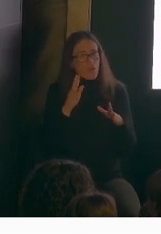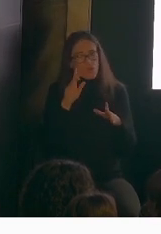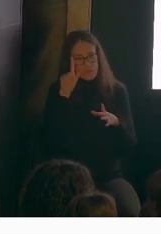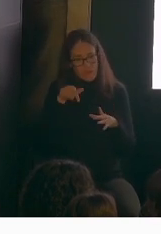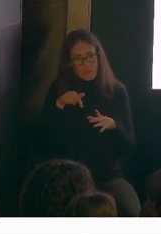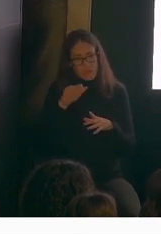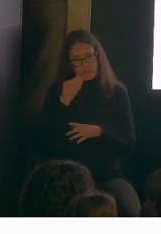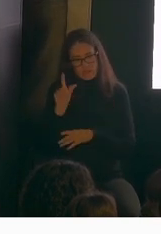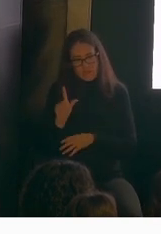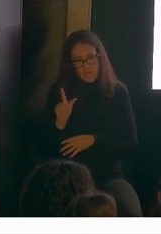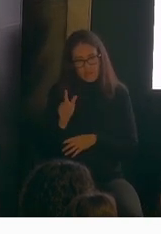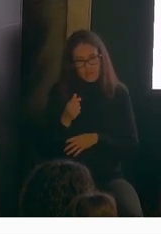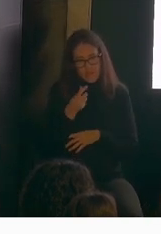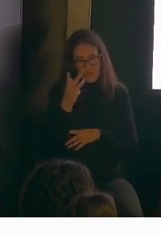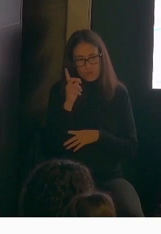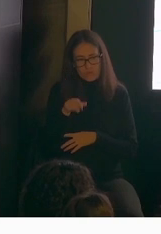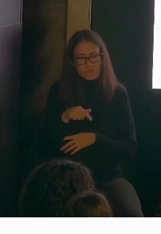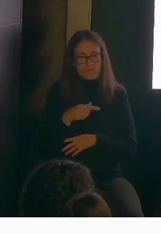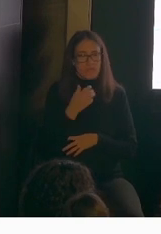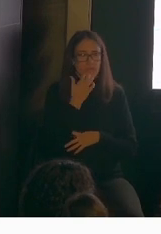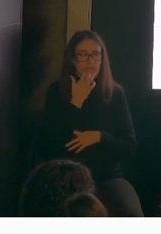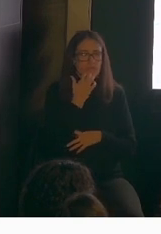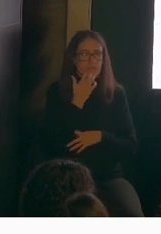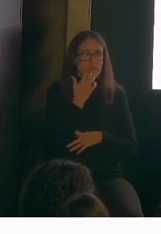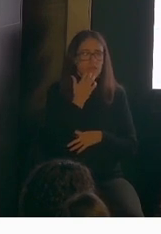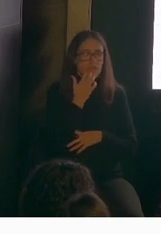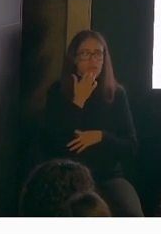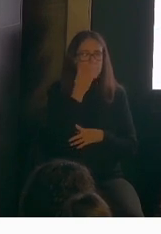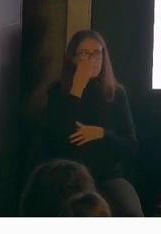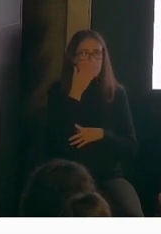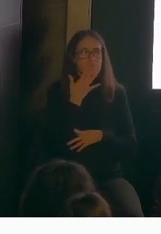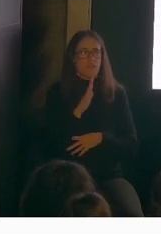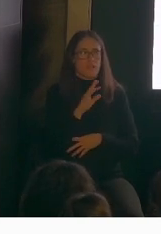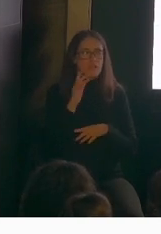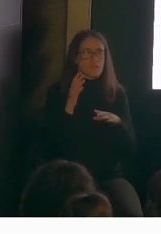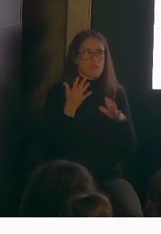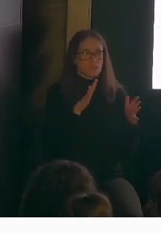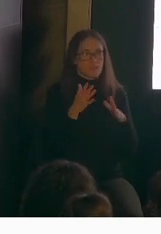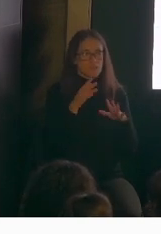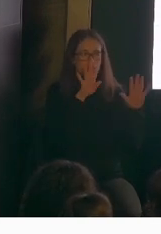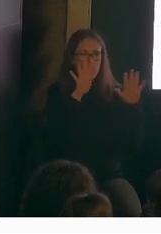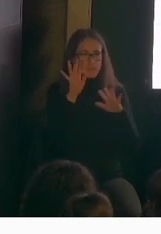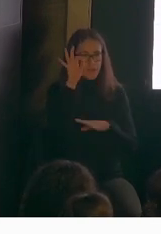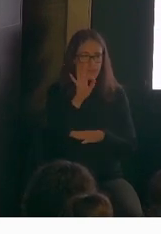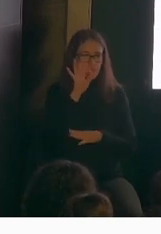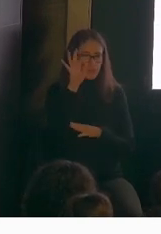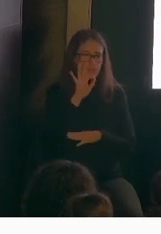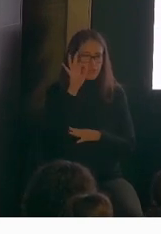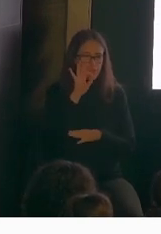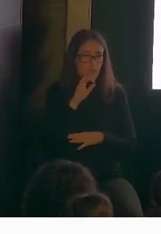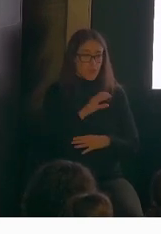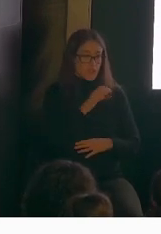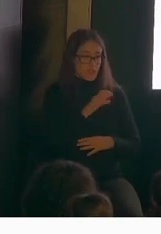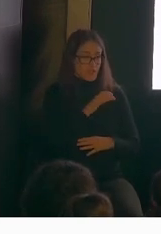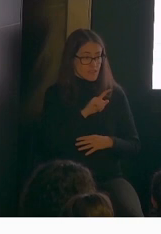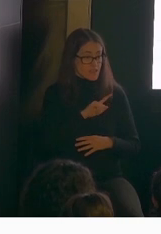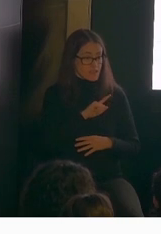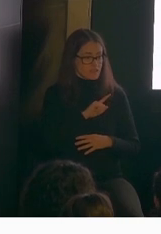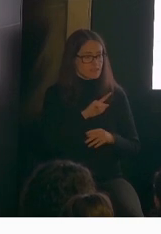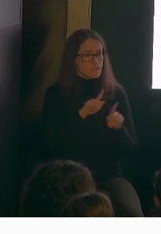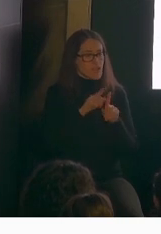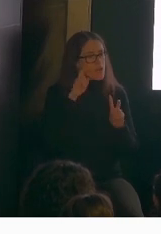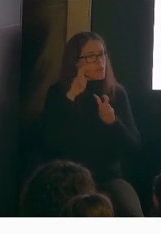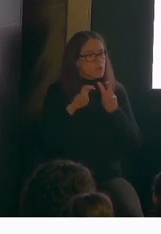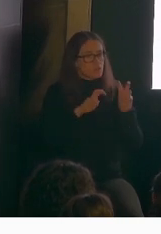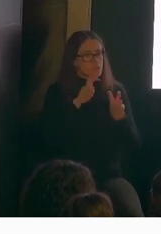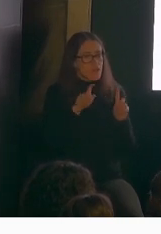salat. I podríem dir que el 90% dels clients que tinc sempre ho enfoquem a una pastisseria